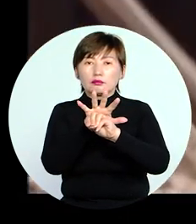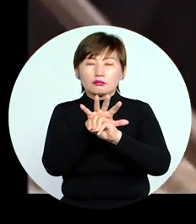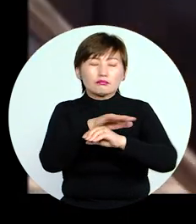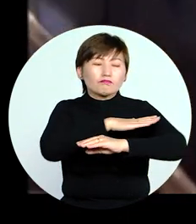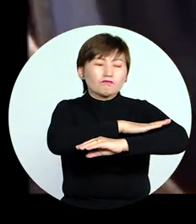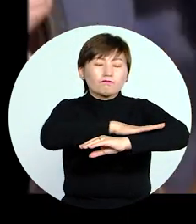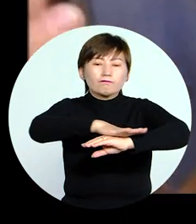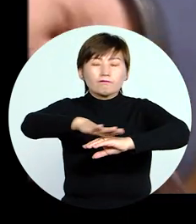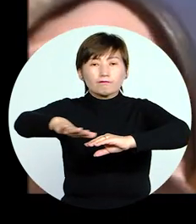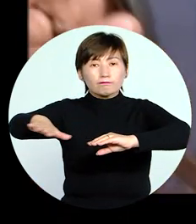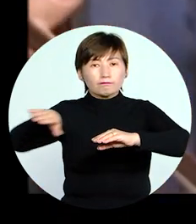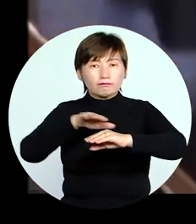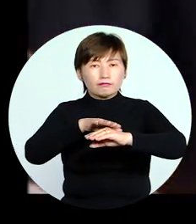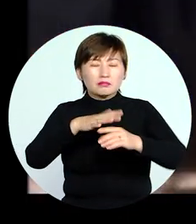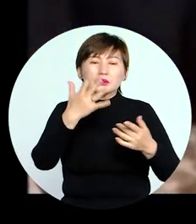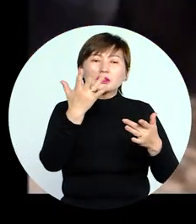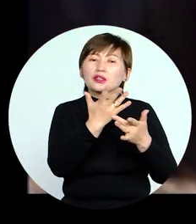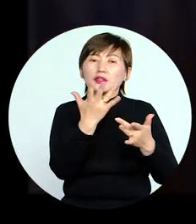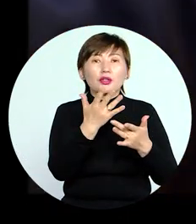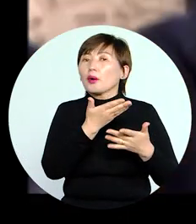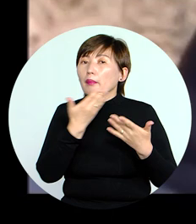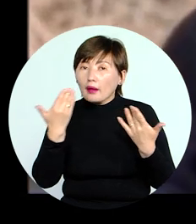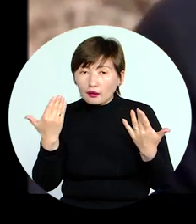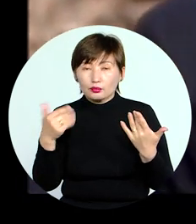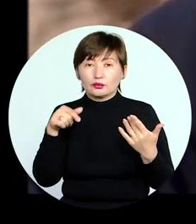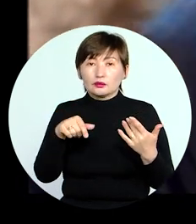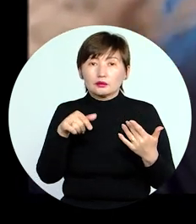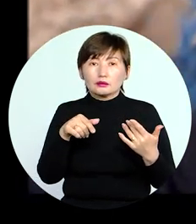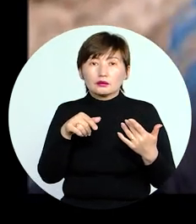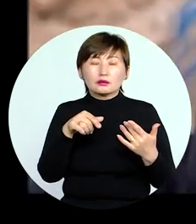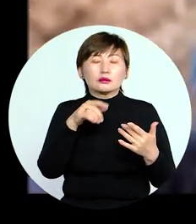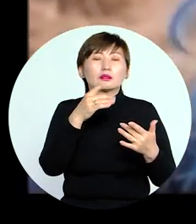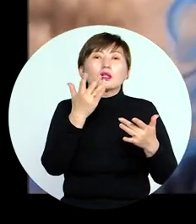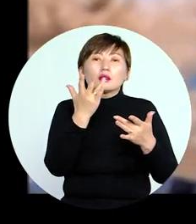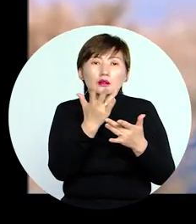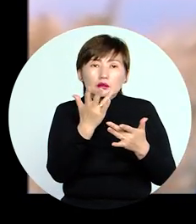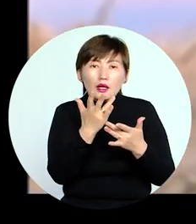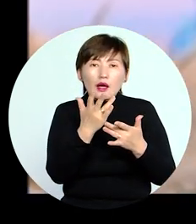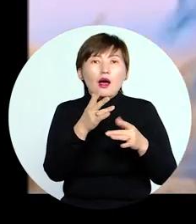бэлчээр дээр одоо ямар ч технологи технологи байхгүй ийм үед бол одоо тэр тухайн одоо